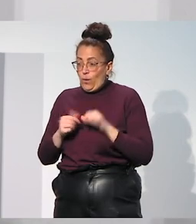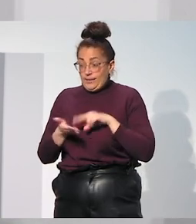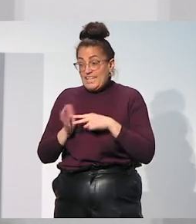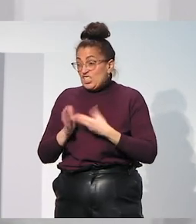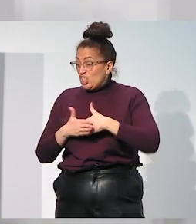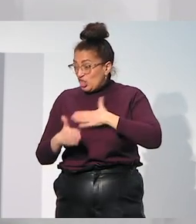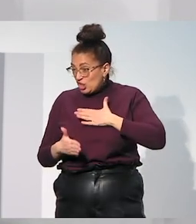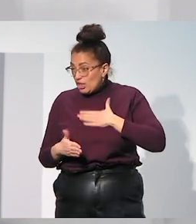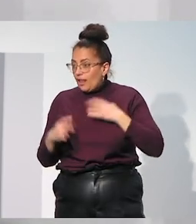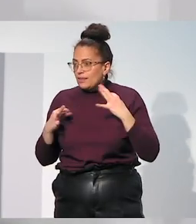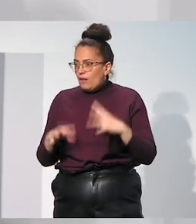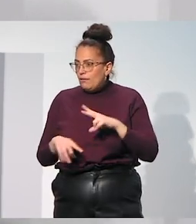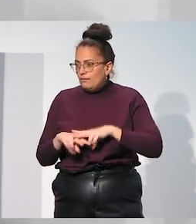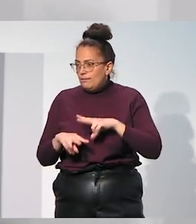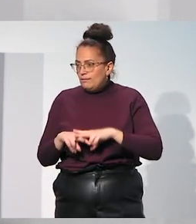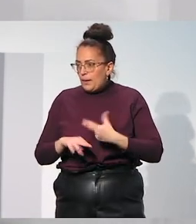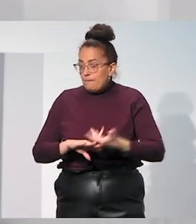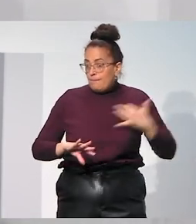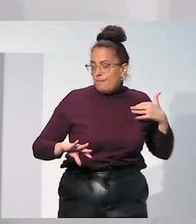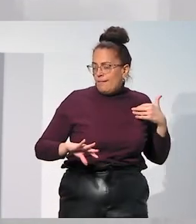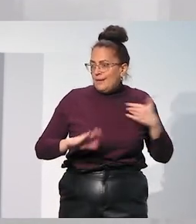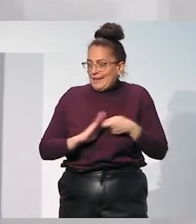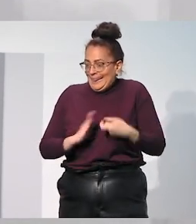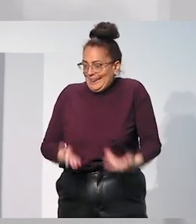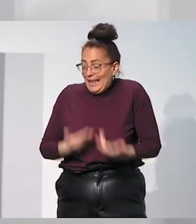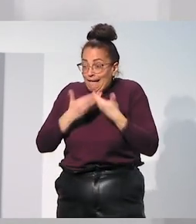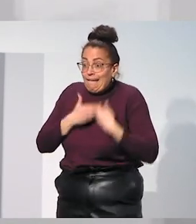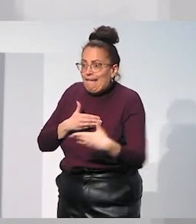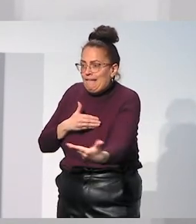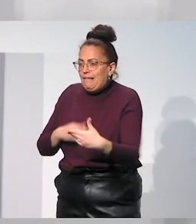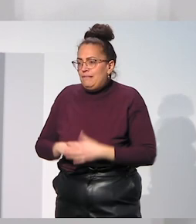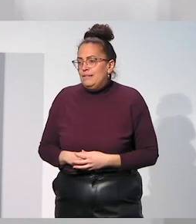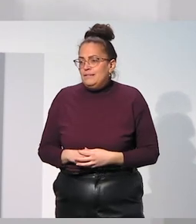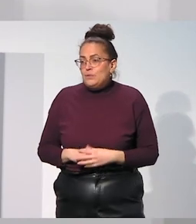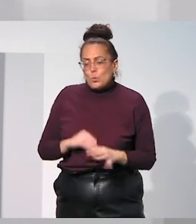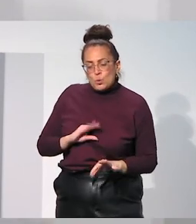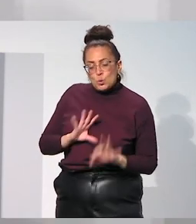Chaque verbe a été longuement ruminé.